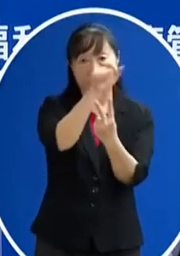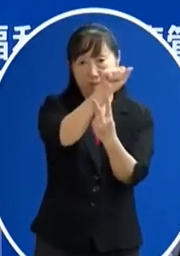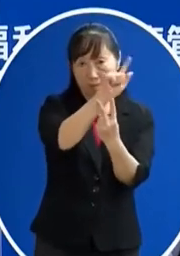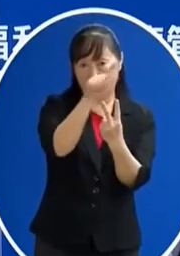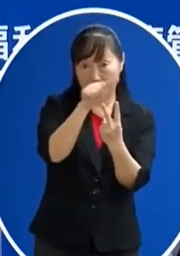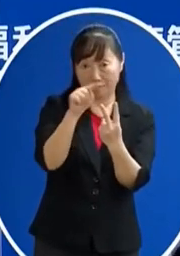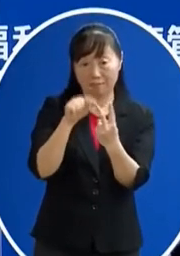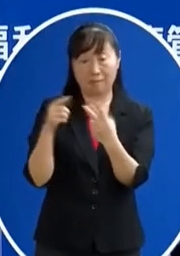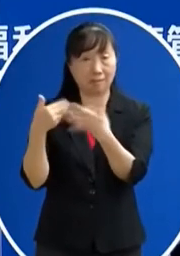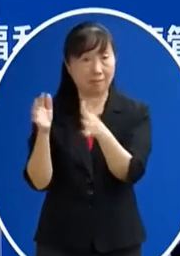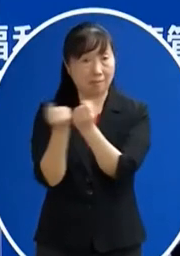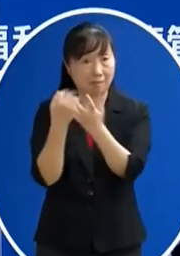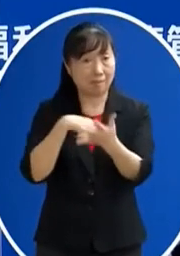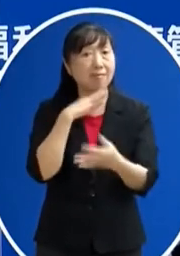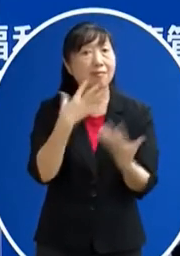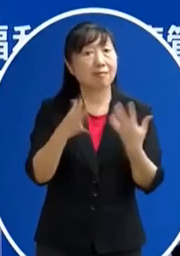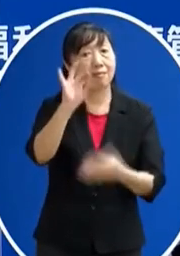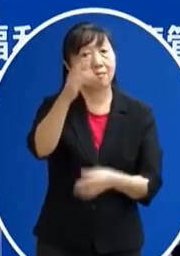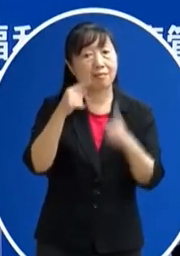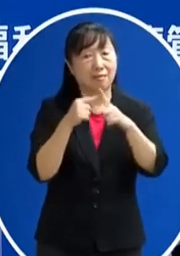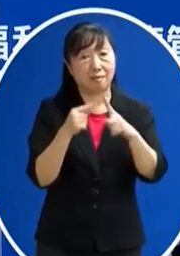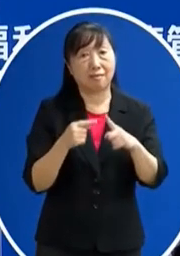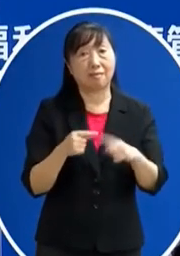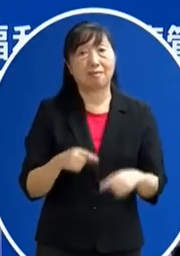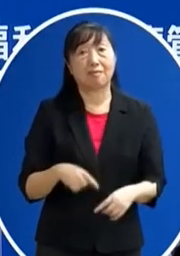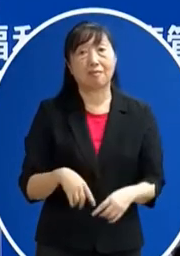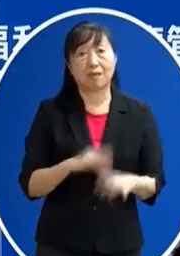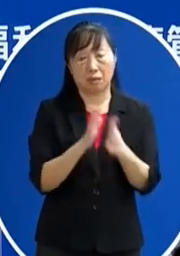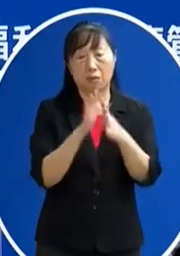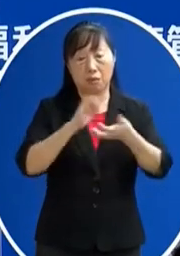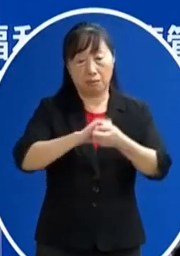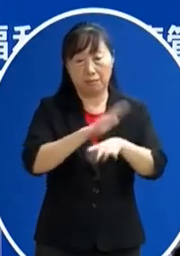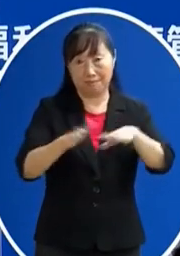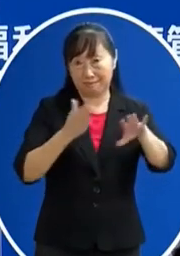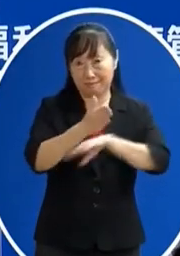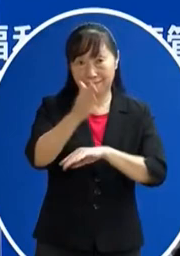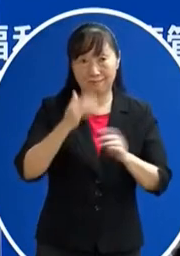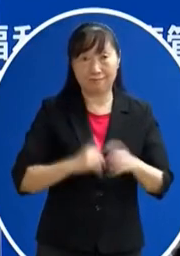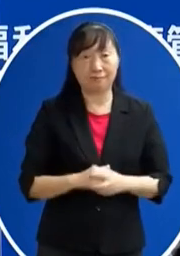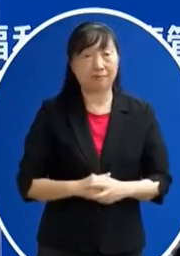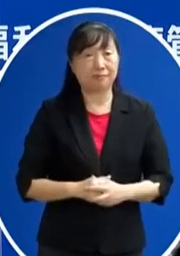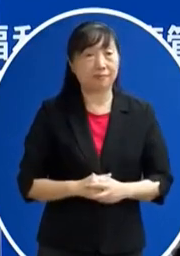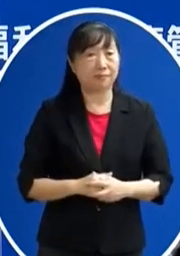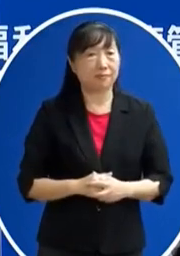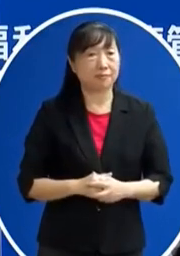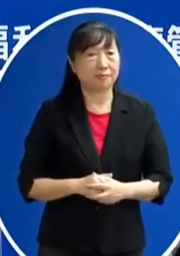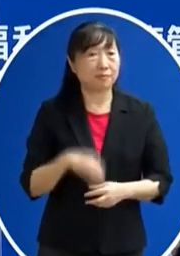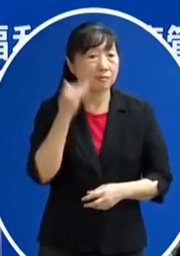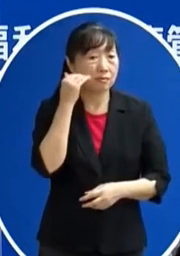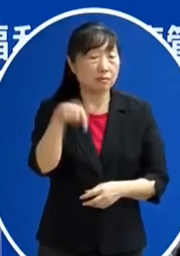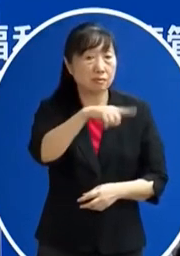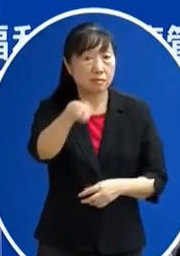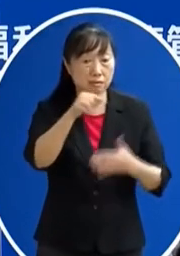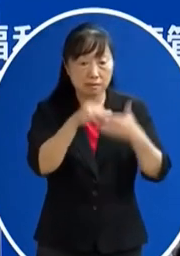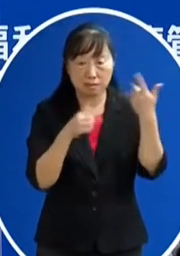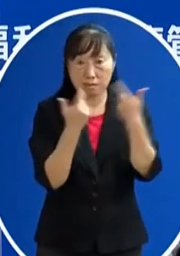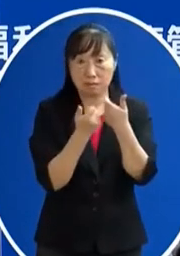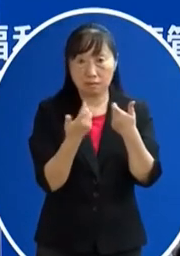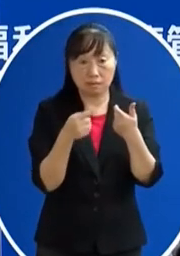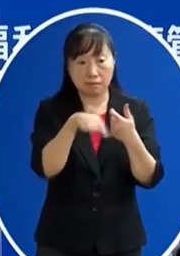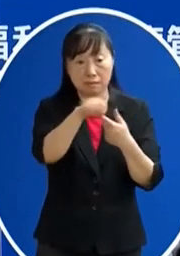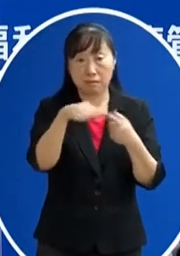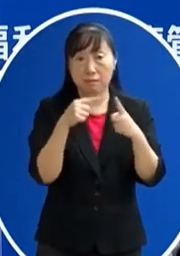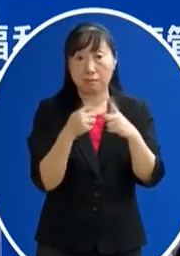好，也有100万人，好，现在而且一定会超过100万人。那至于大家可以想，就是说，那如果这些符合资格的